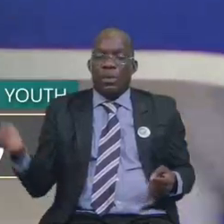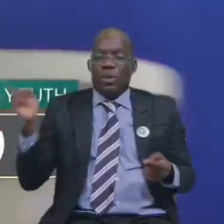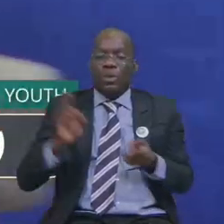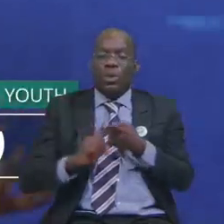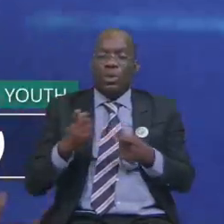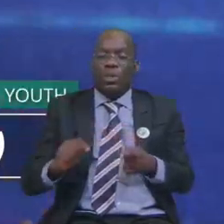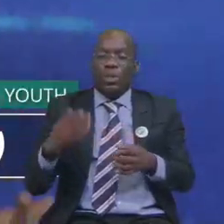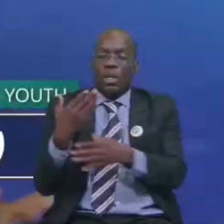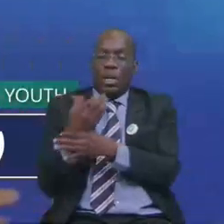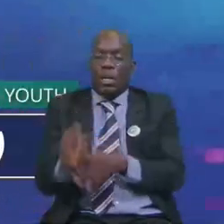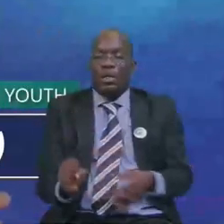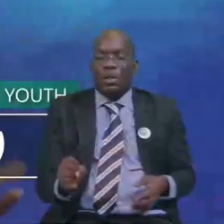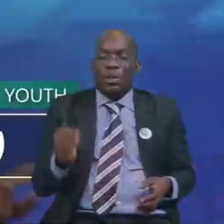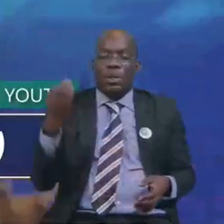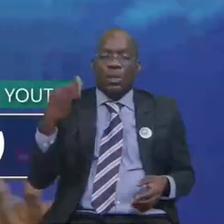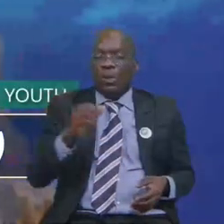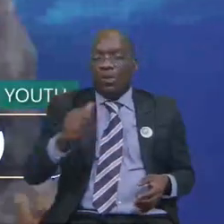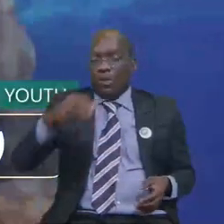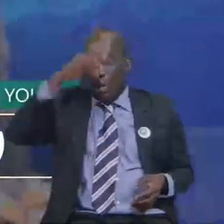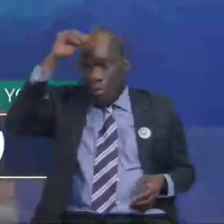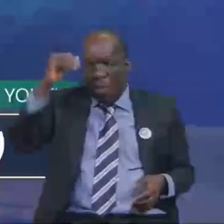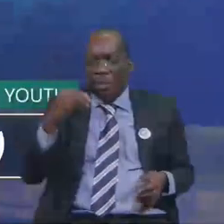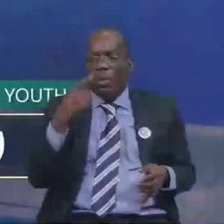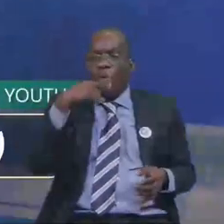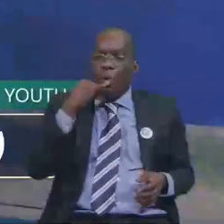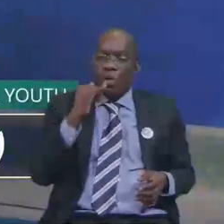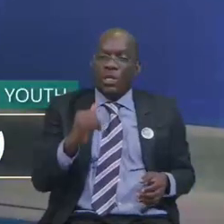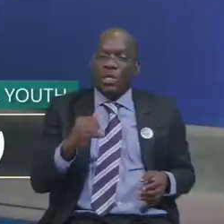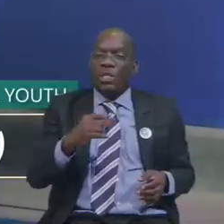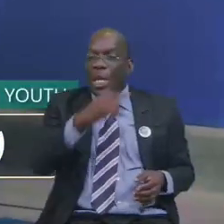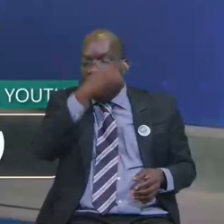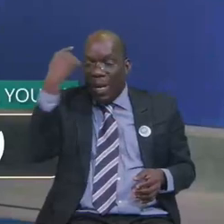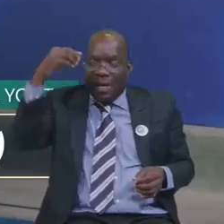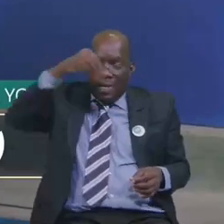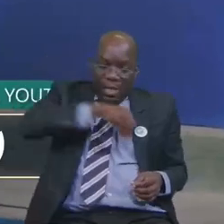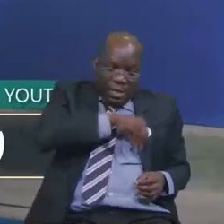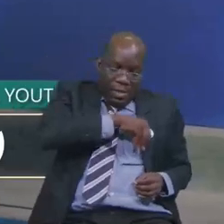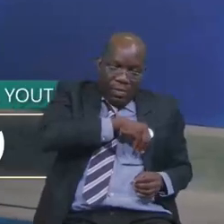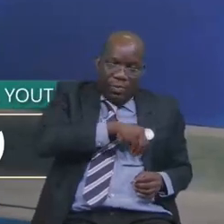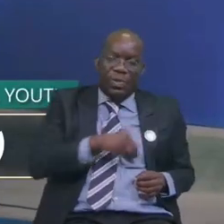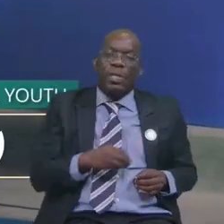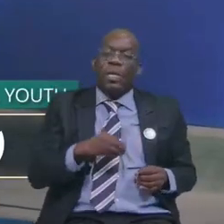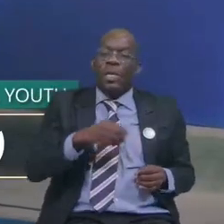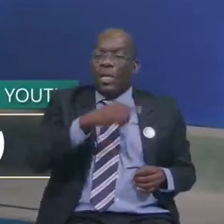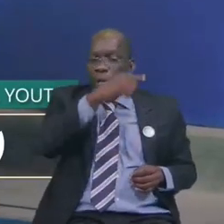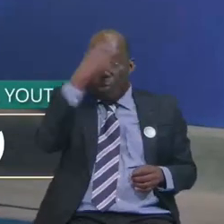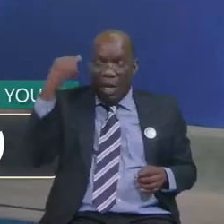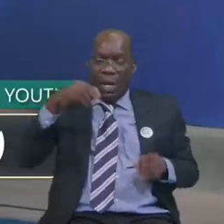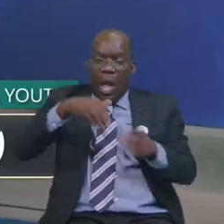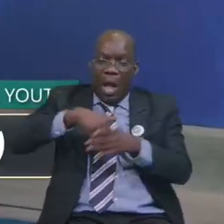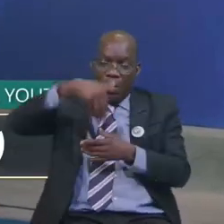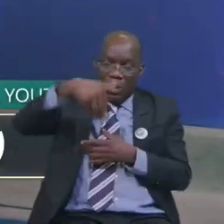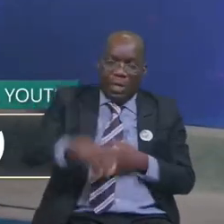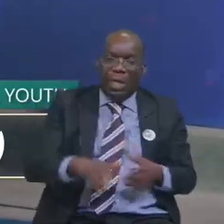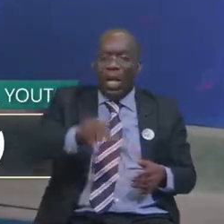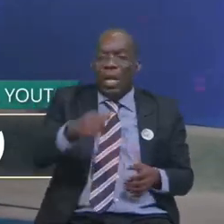dans les mains d'un homme qui est noir au dedans noir à l'extérieur toute bonne chose